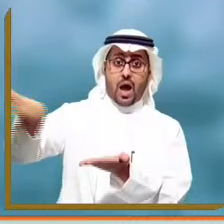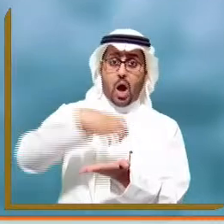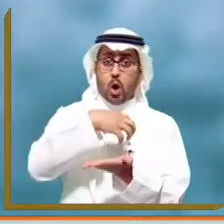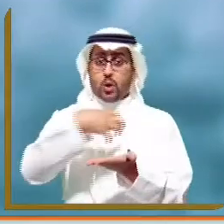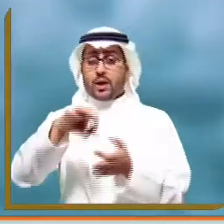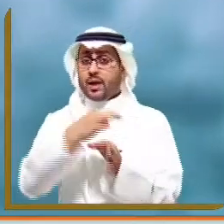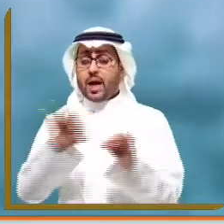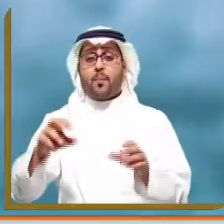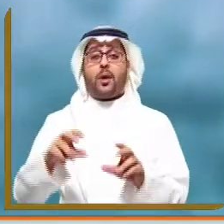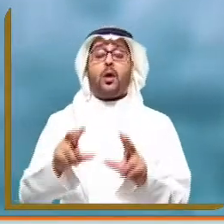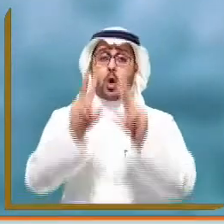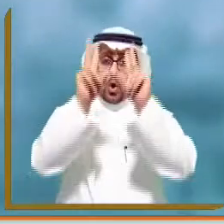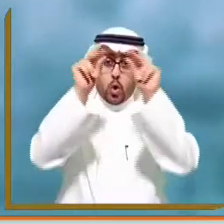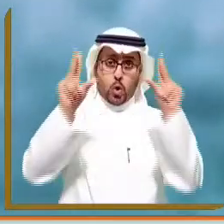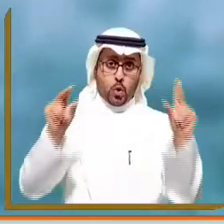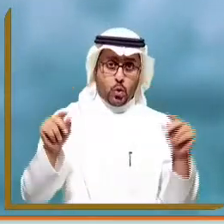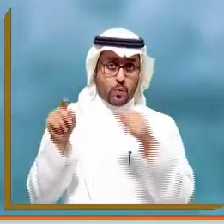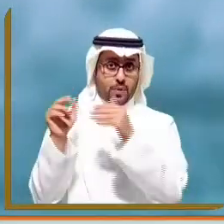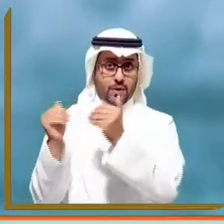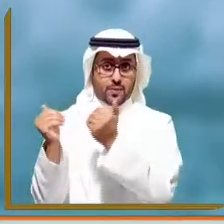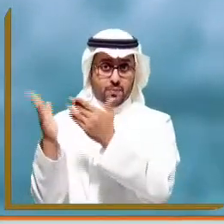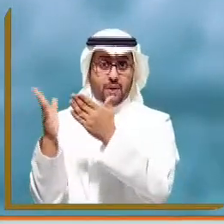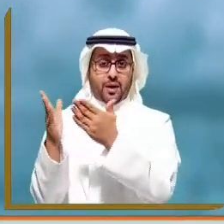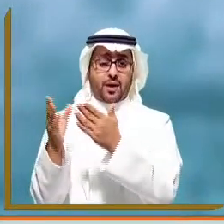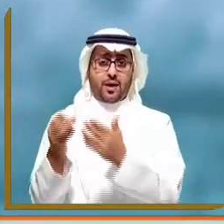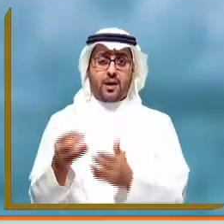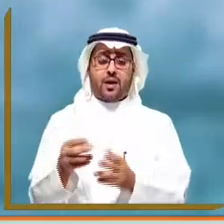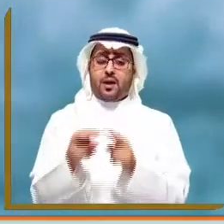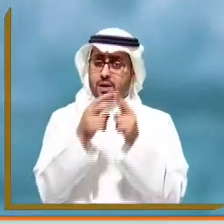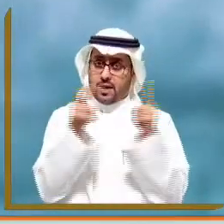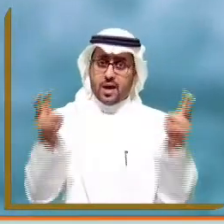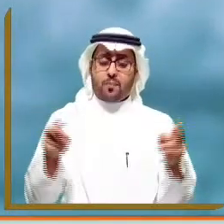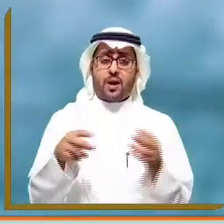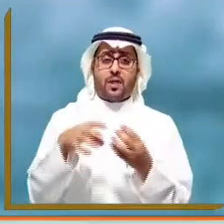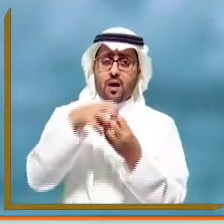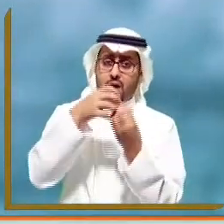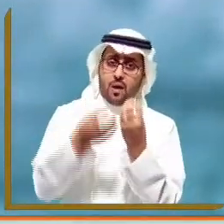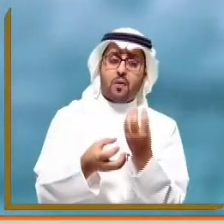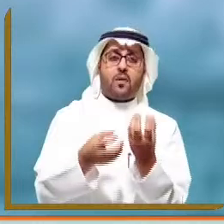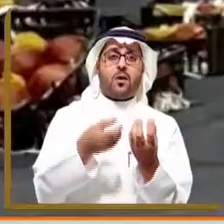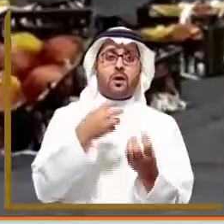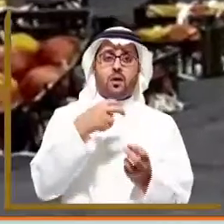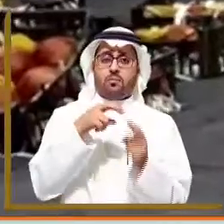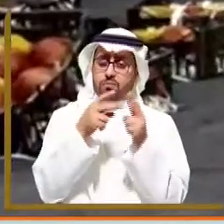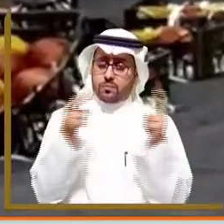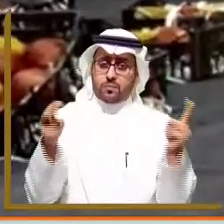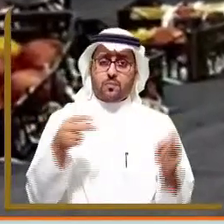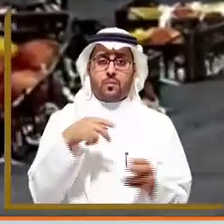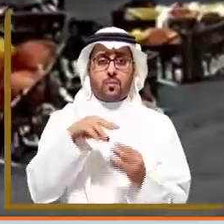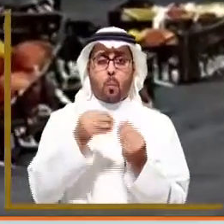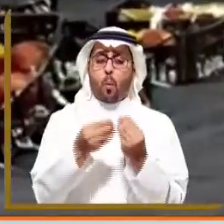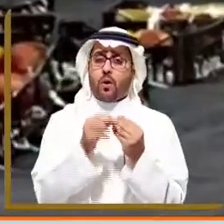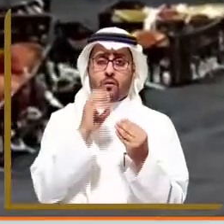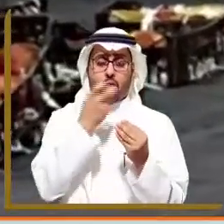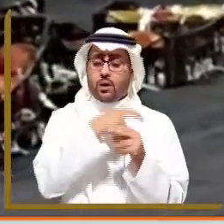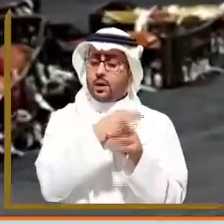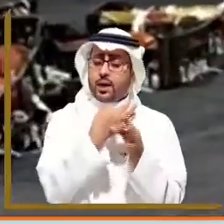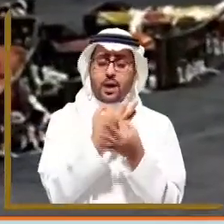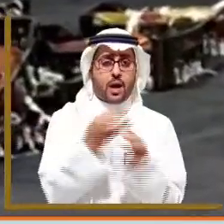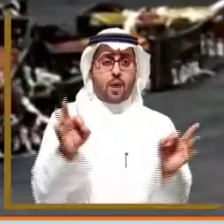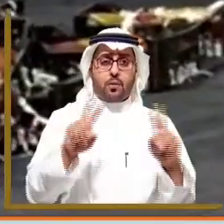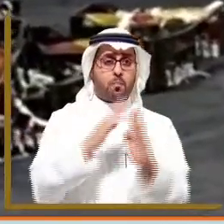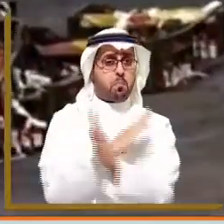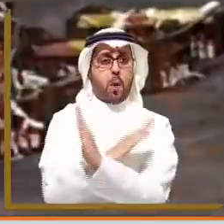اللبنانية إلى المملكة أو العبور من خلال أراضيها. هذا القرار يأتي انطلاقا من التزامات المملكة وفقا